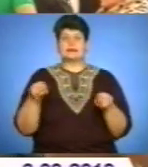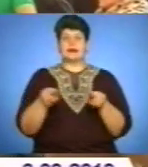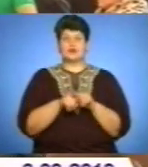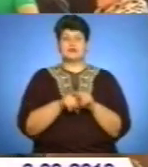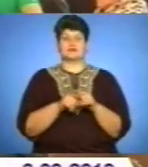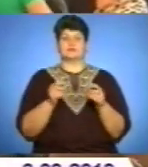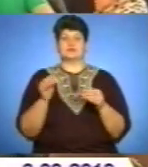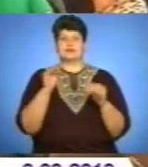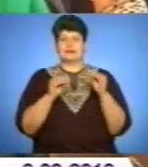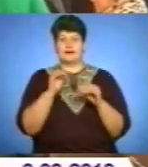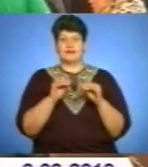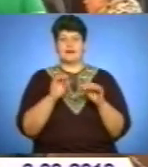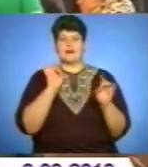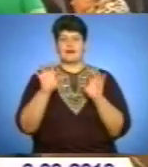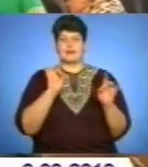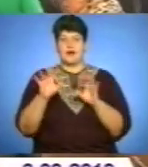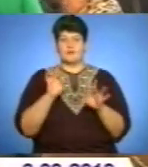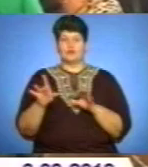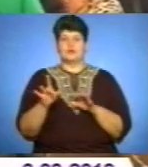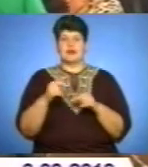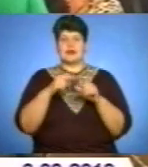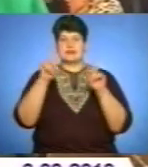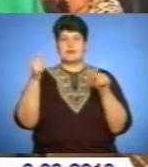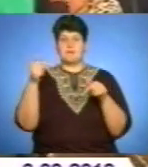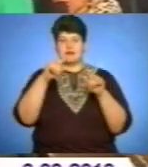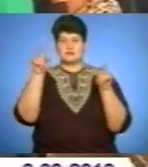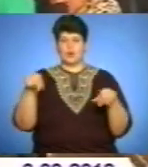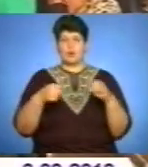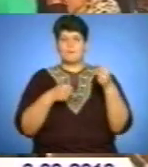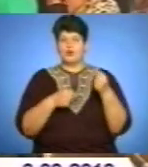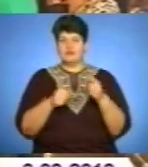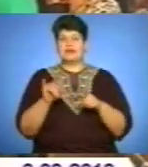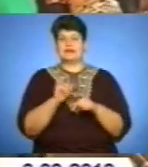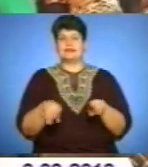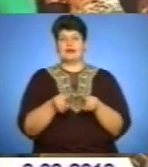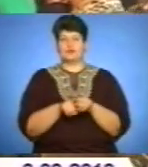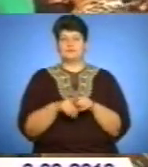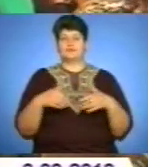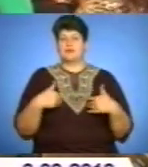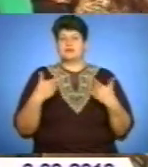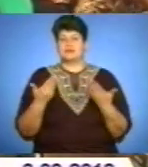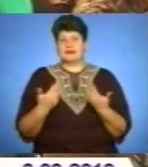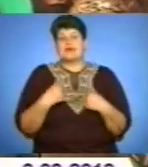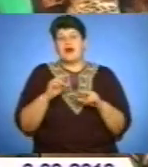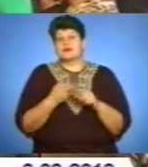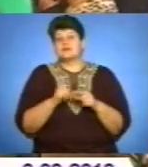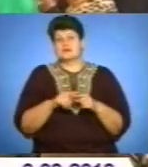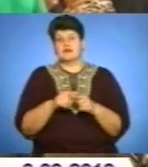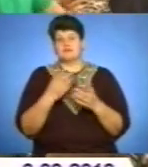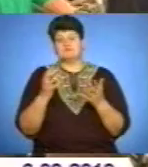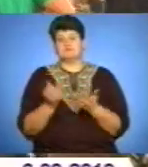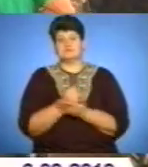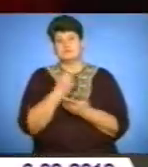рекламу гетьманської булави. Ну і готували презентацію ми і діти разом. Як це вийшло, я думаю, всі побачать і